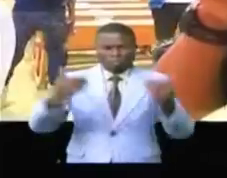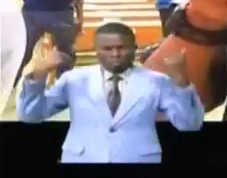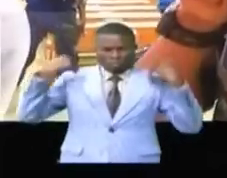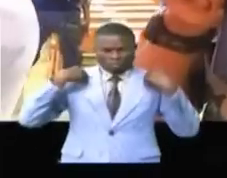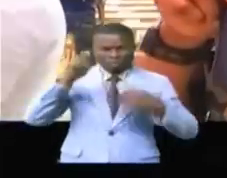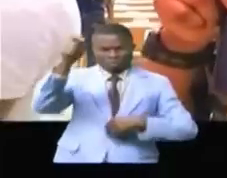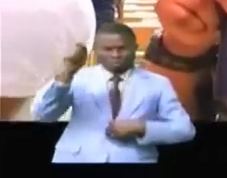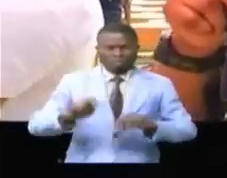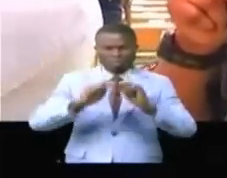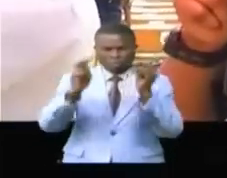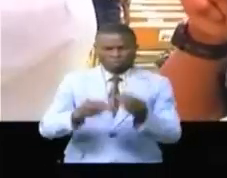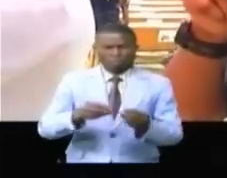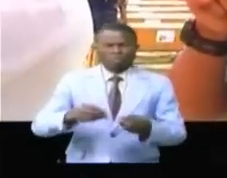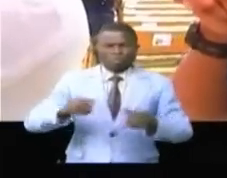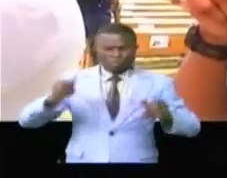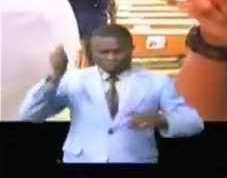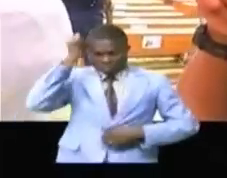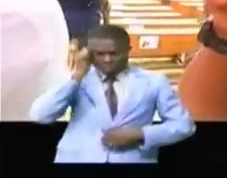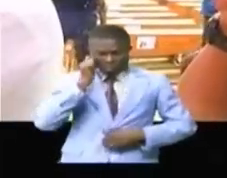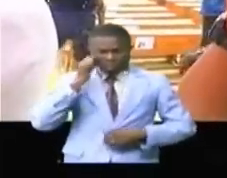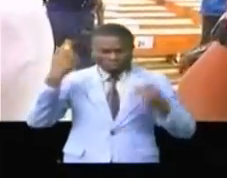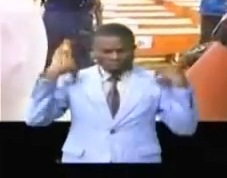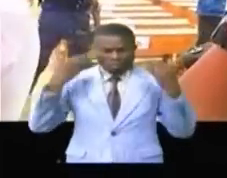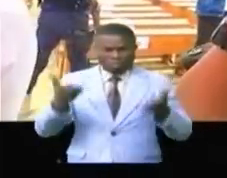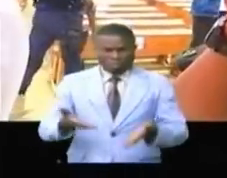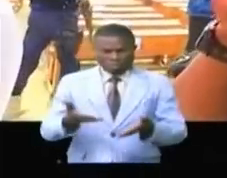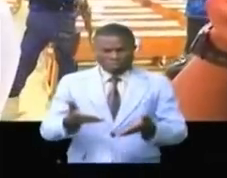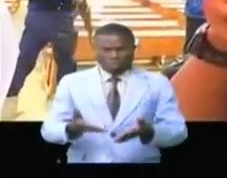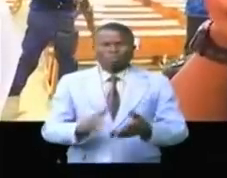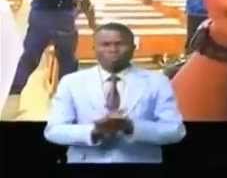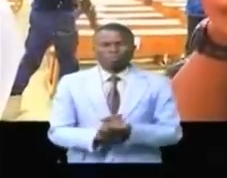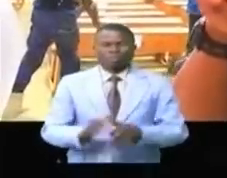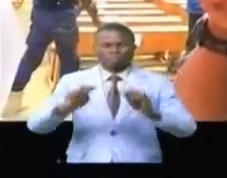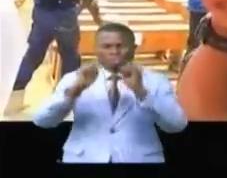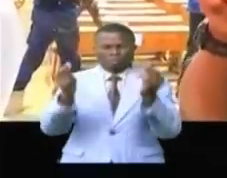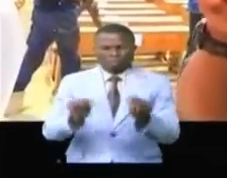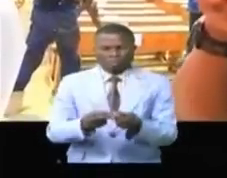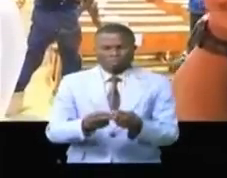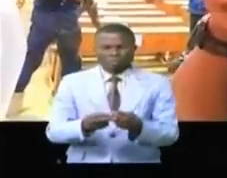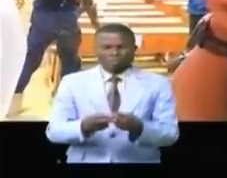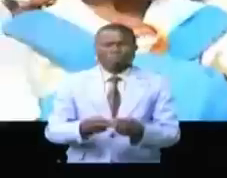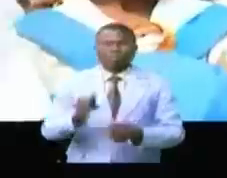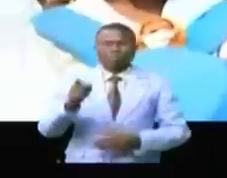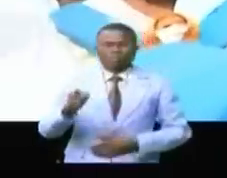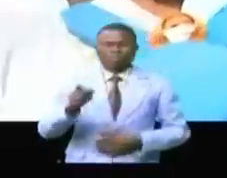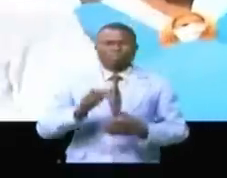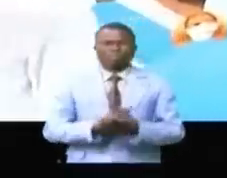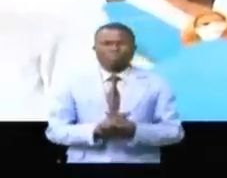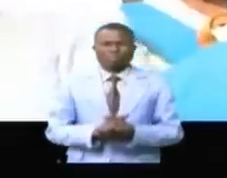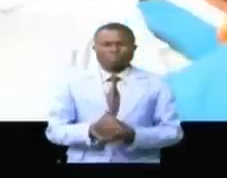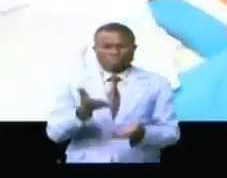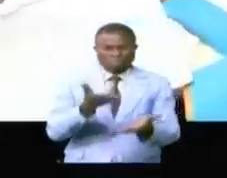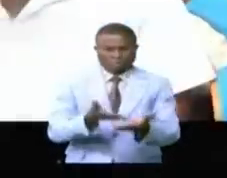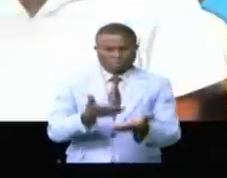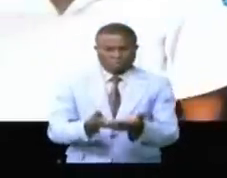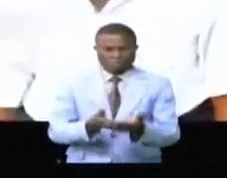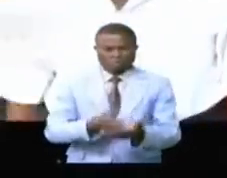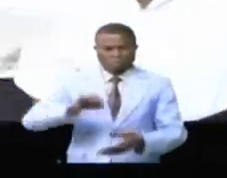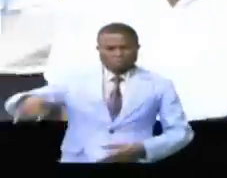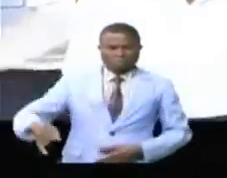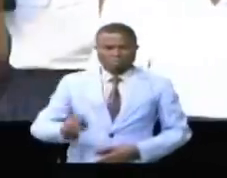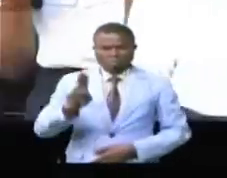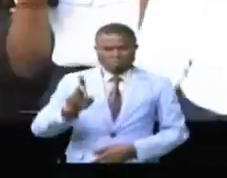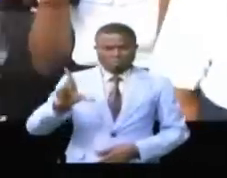22e groupement naval et commandant place, le contre-amiral Bako Lenyengele Luc Albert. Ici, Julien Ngongo